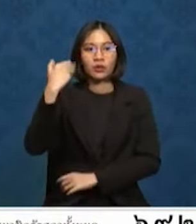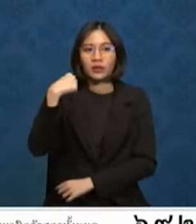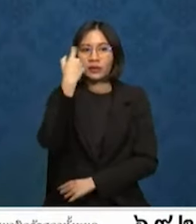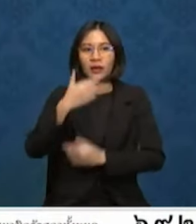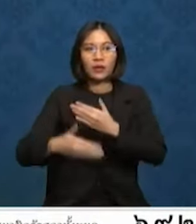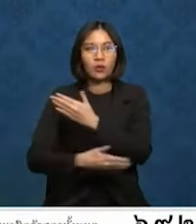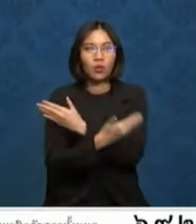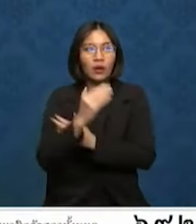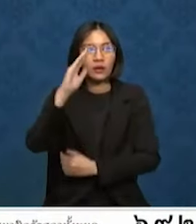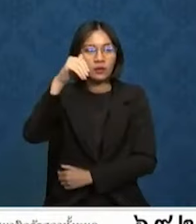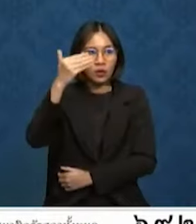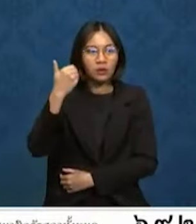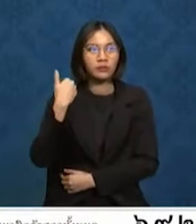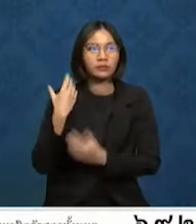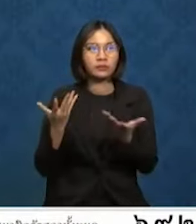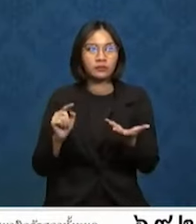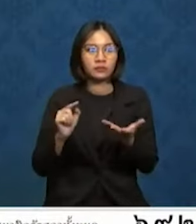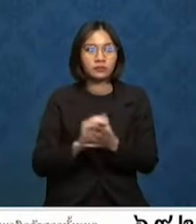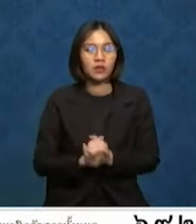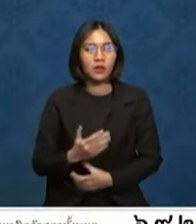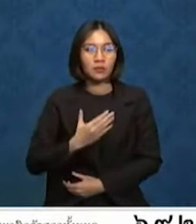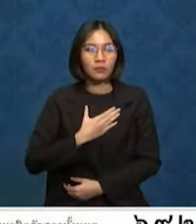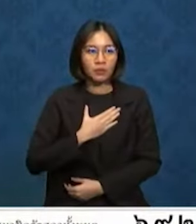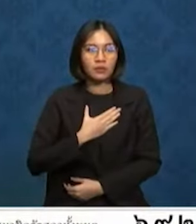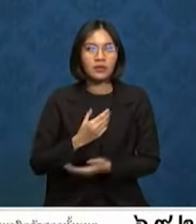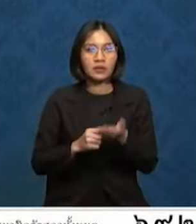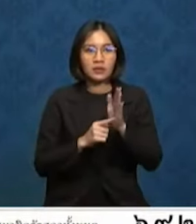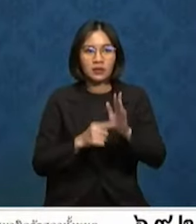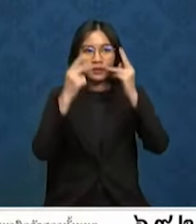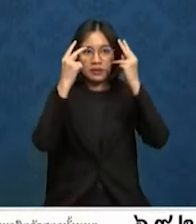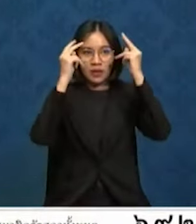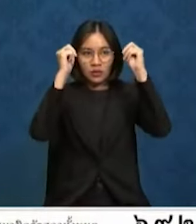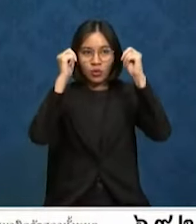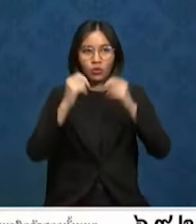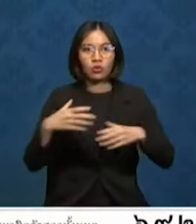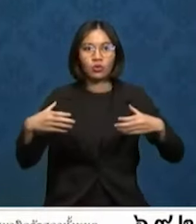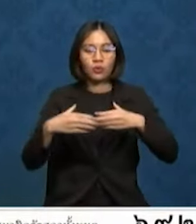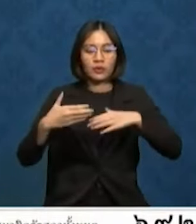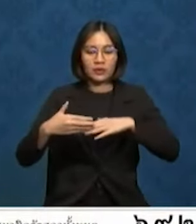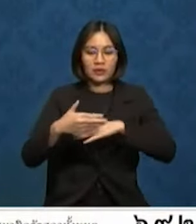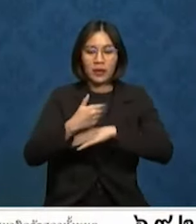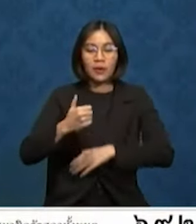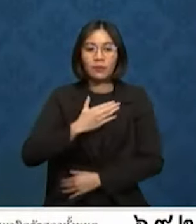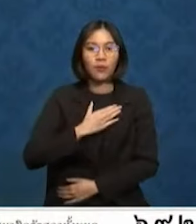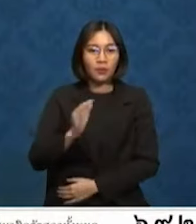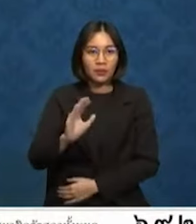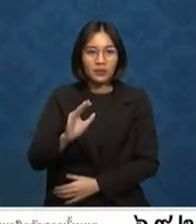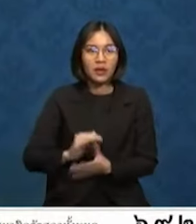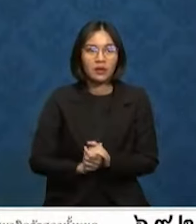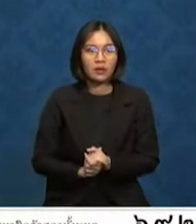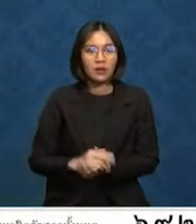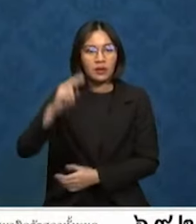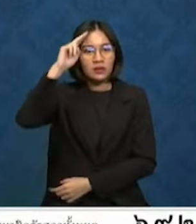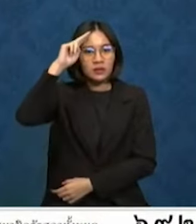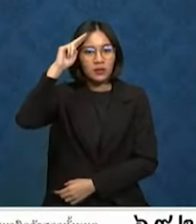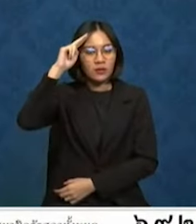โอกาสก่อนผมนี่เป็นคนนึงที่เสนอนายกอีกคนนึงที่ไม่ใช่พรรคตัวเองนะเพื่อนผมคนนึงชนน่านก็